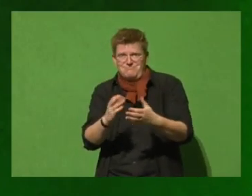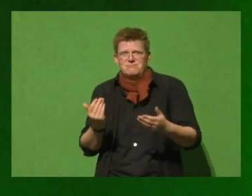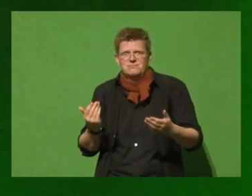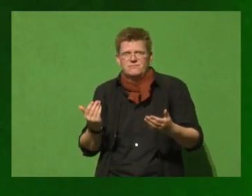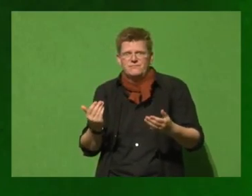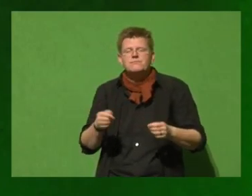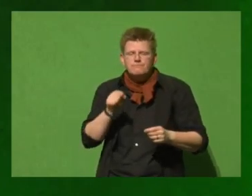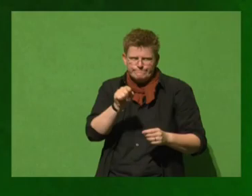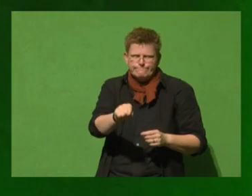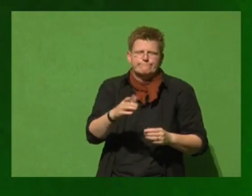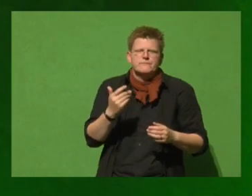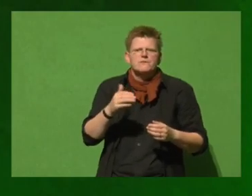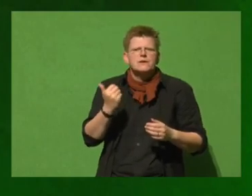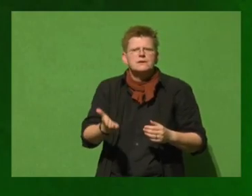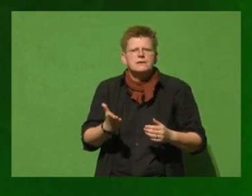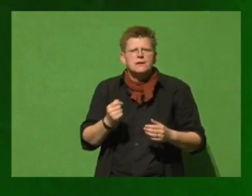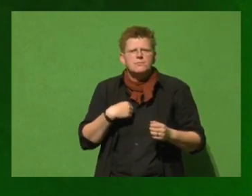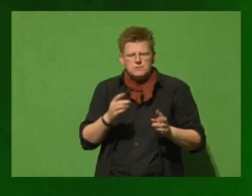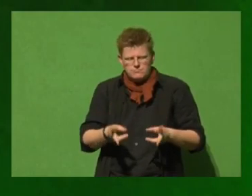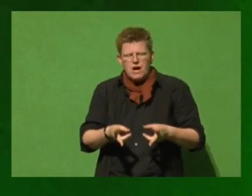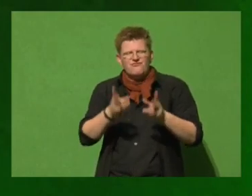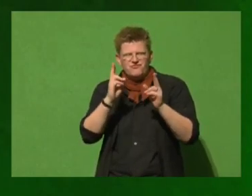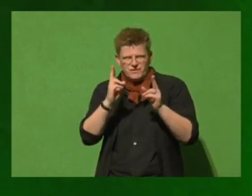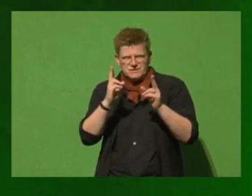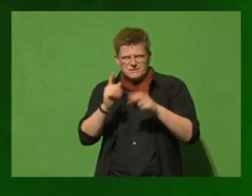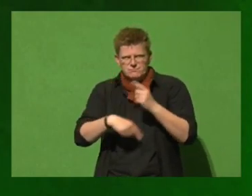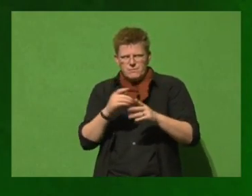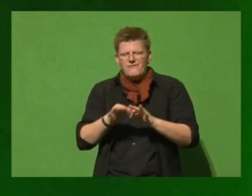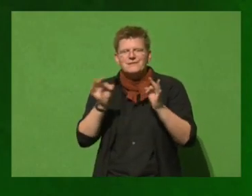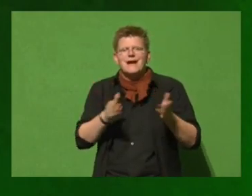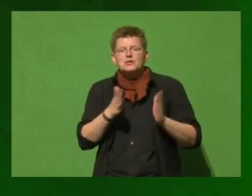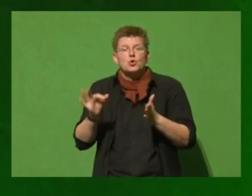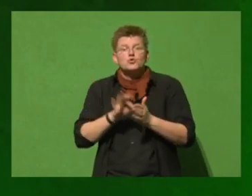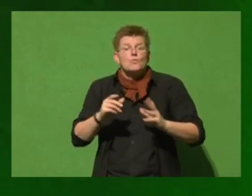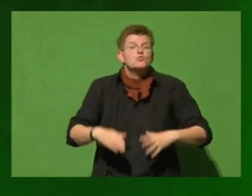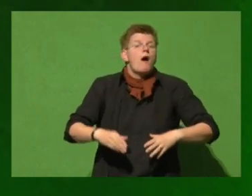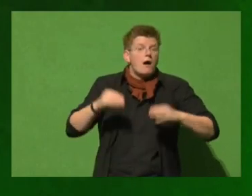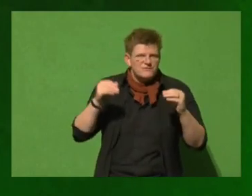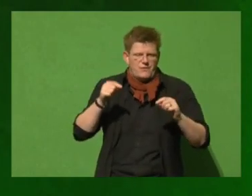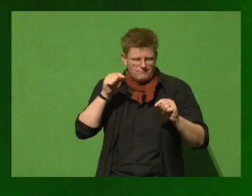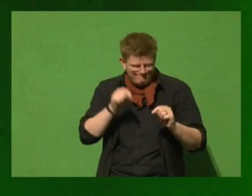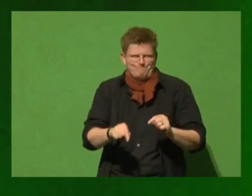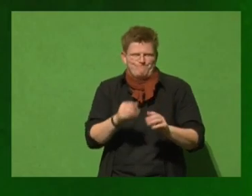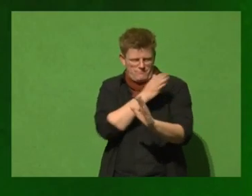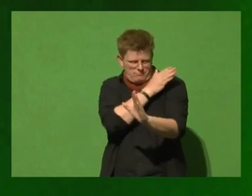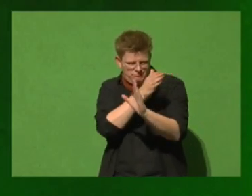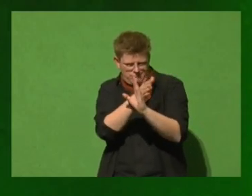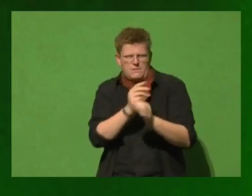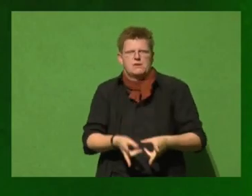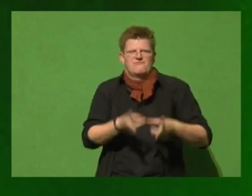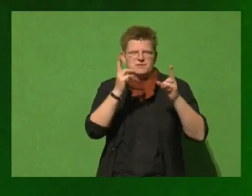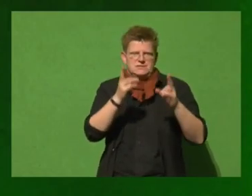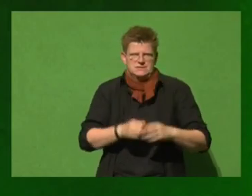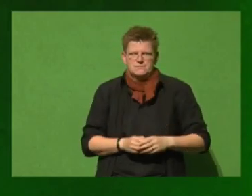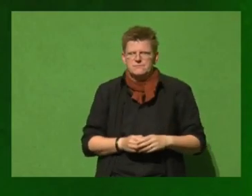ein Deadline für bis zum Beginn des Tagesordnungspunktes vorgeschlagen. Modifikationen werden jetzt